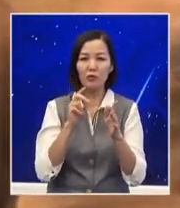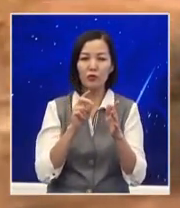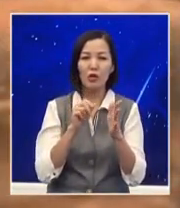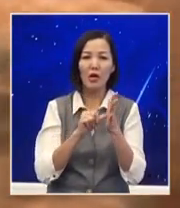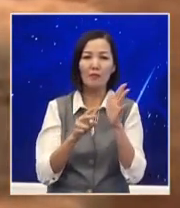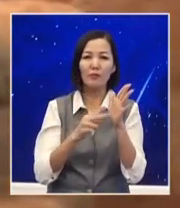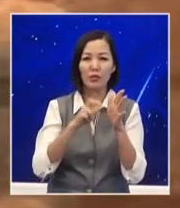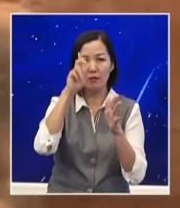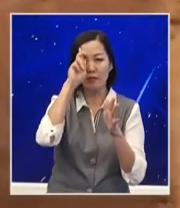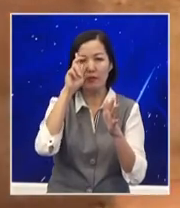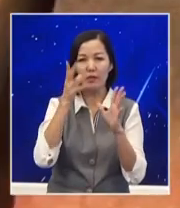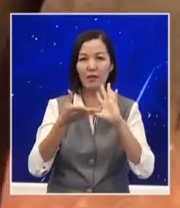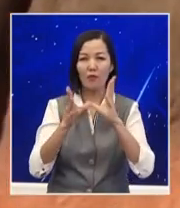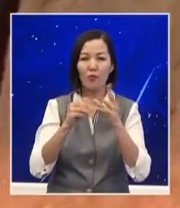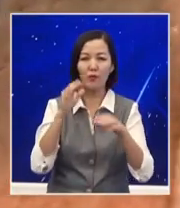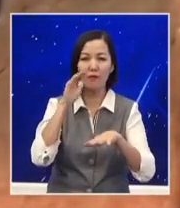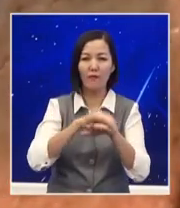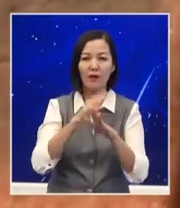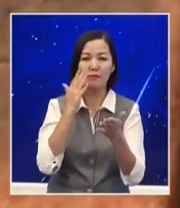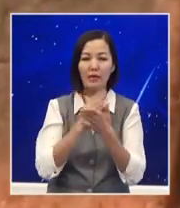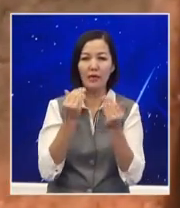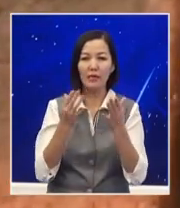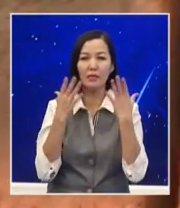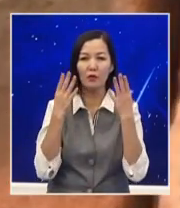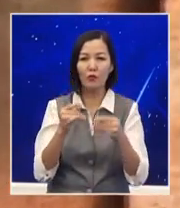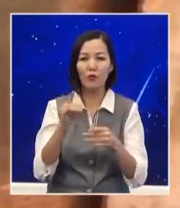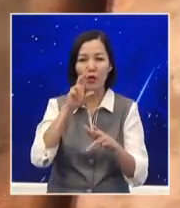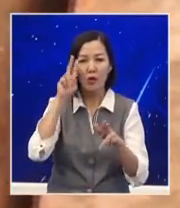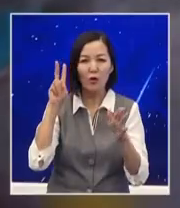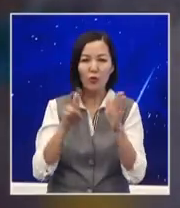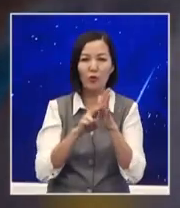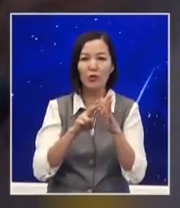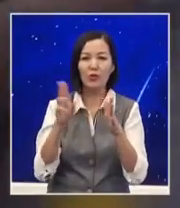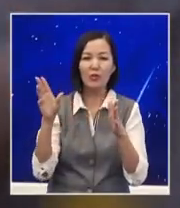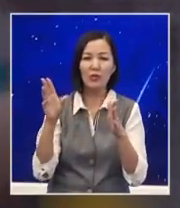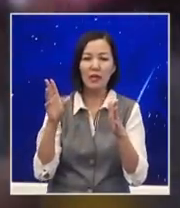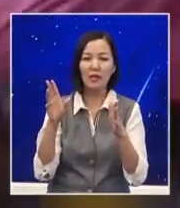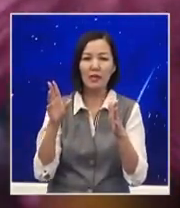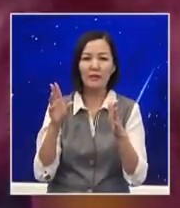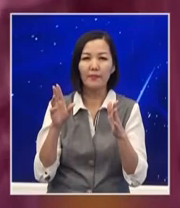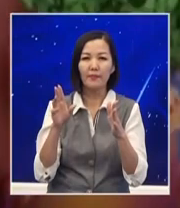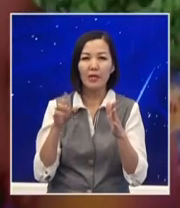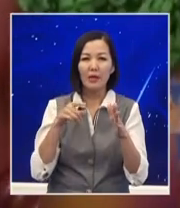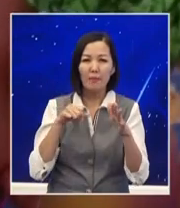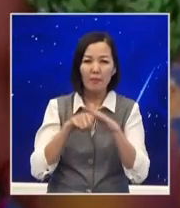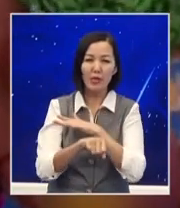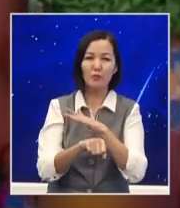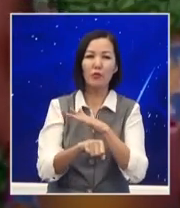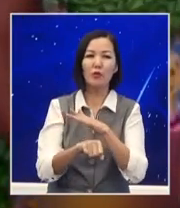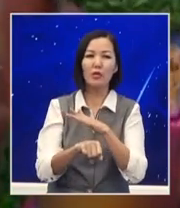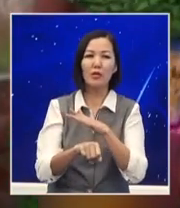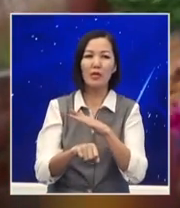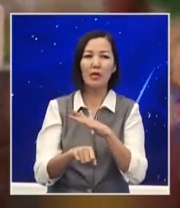ресми көрсеткіші қолданылған. Ұйым тізімінде қазіргі заманғы құлдықтың кез келген түрін. Соның ішінде мәжбүрлі және балалар еңбегі